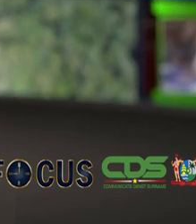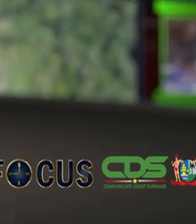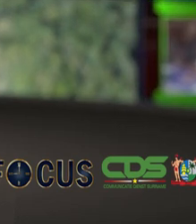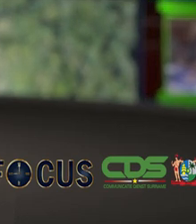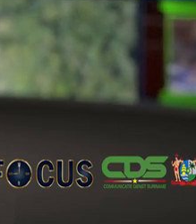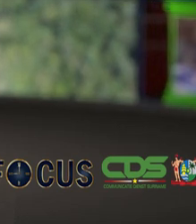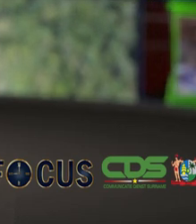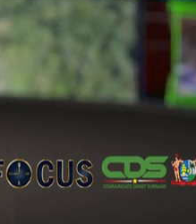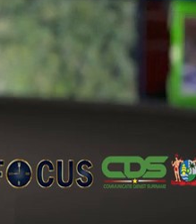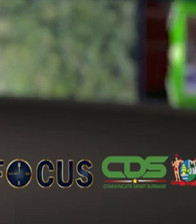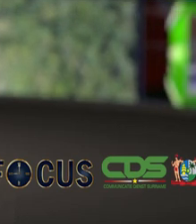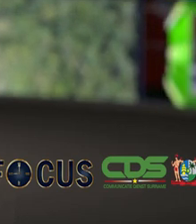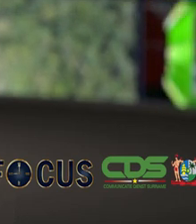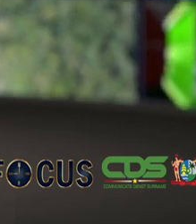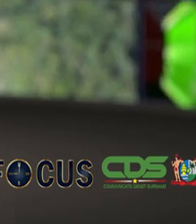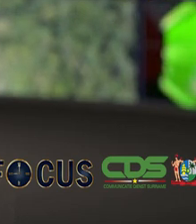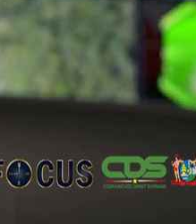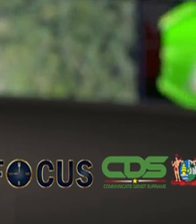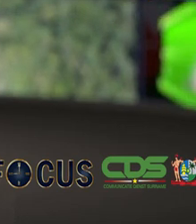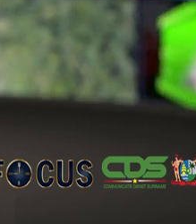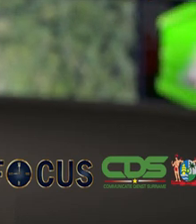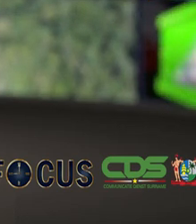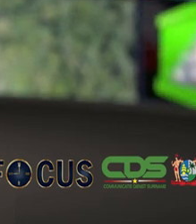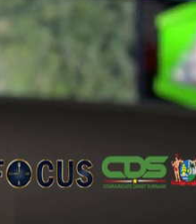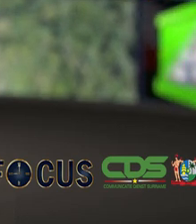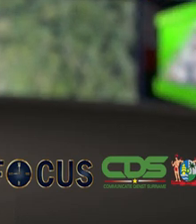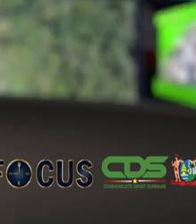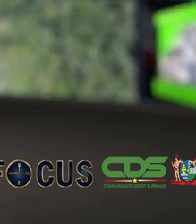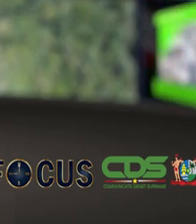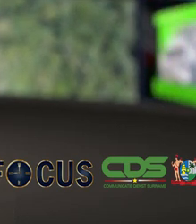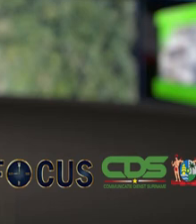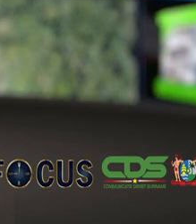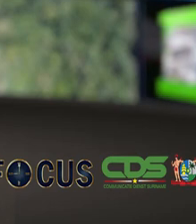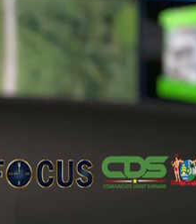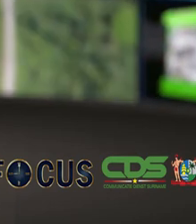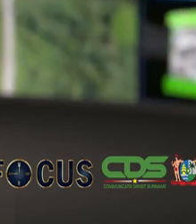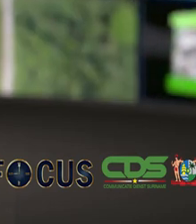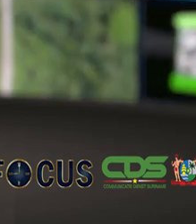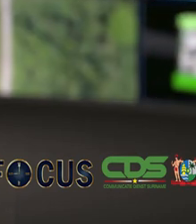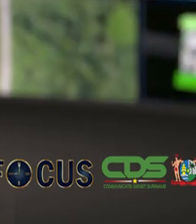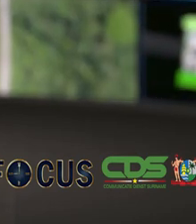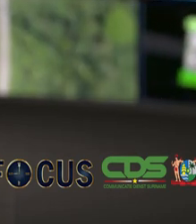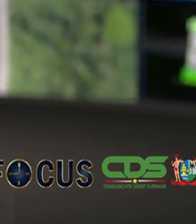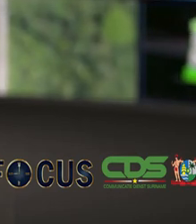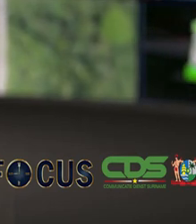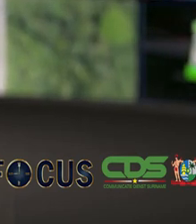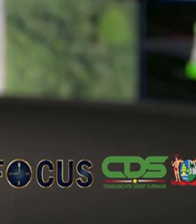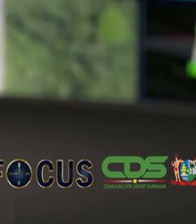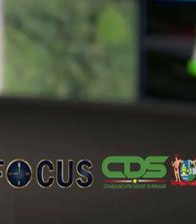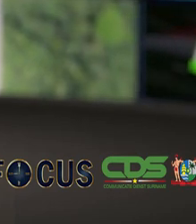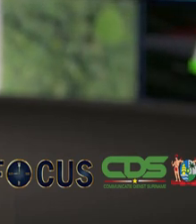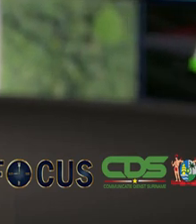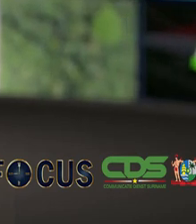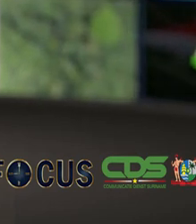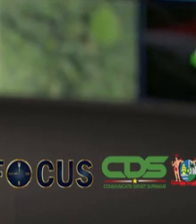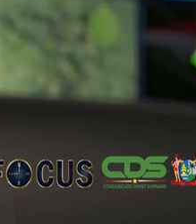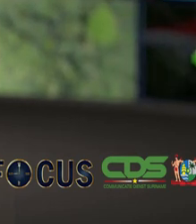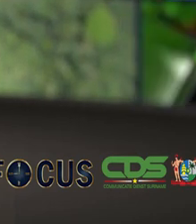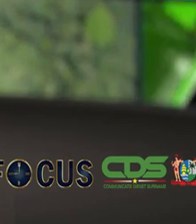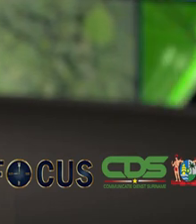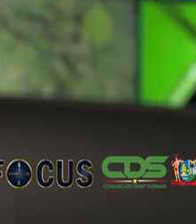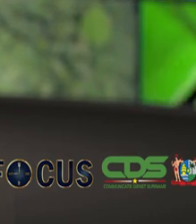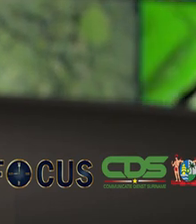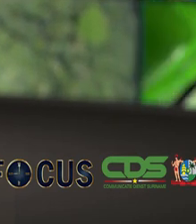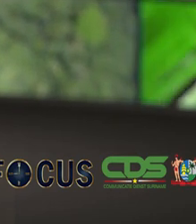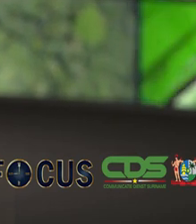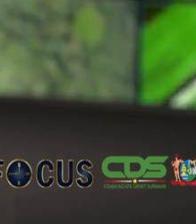het Wereld Biodiversiteitscongres. Deelname van Suriname past in het beleid van de regering om meer te doen met het Surinaams